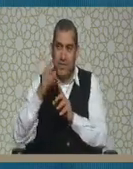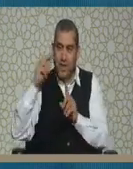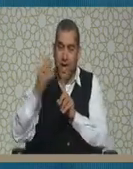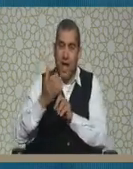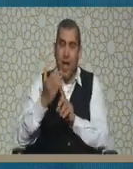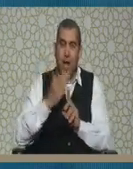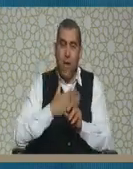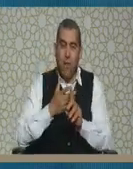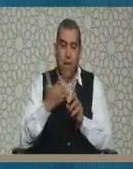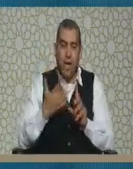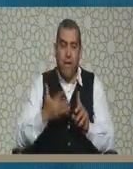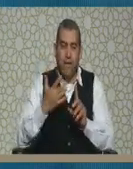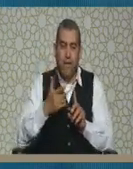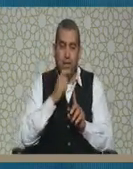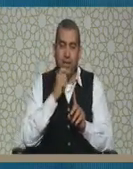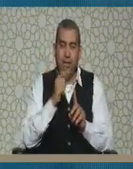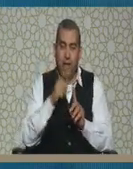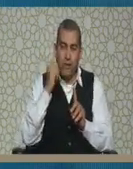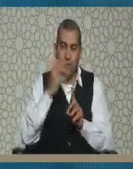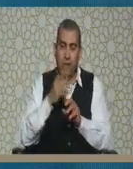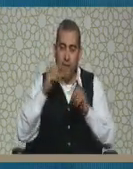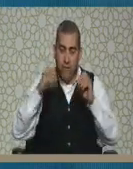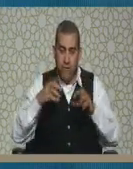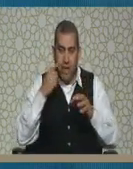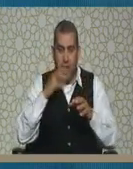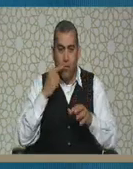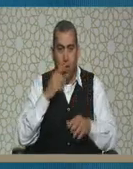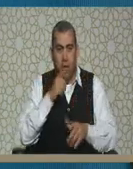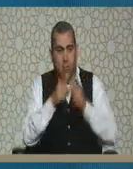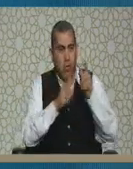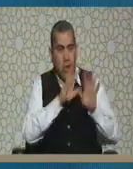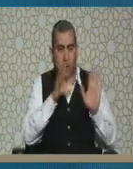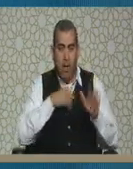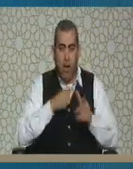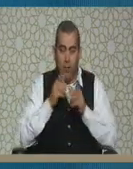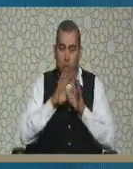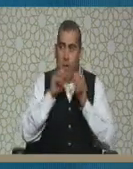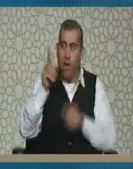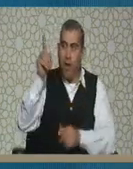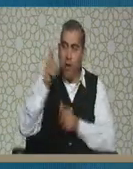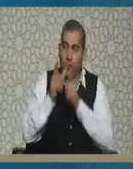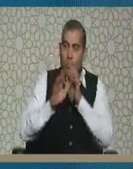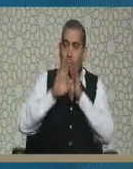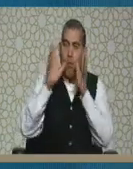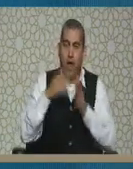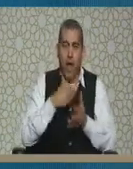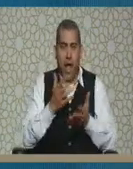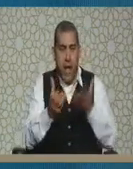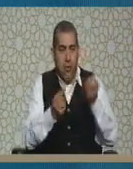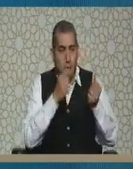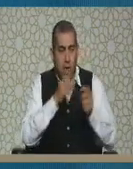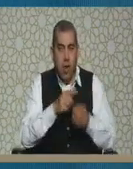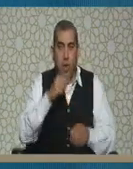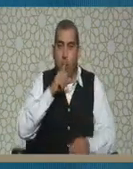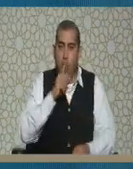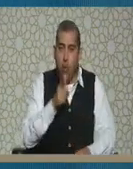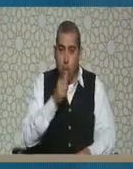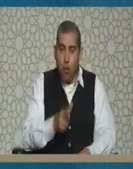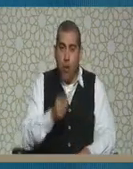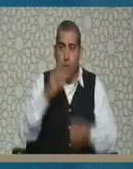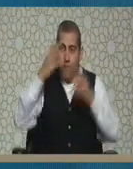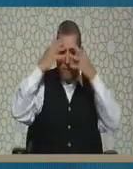حاسس بفضل الله ما بيصارح حد على حاجه لانه عنده فضل الله الكبير قل بفضل الله